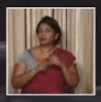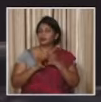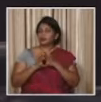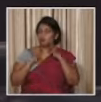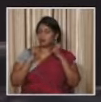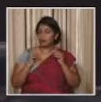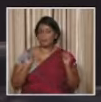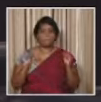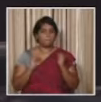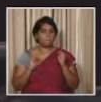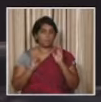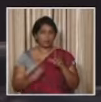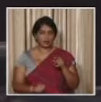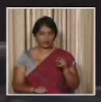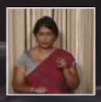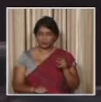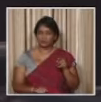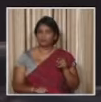විශාල බයකින් පසු වෙන්නේ